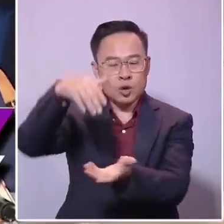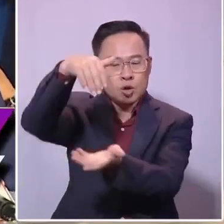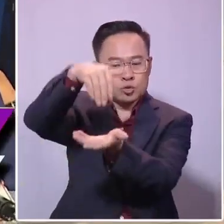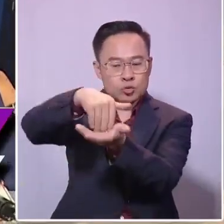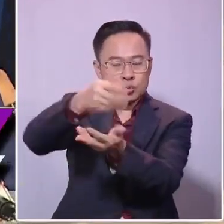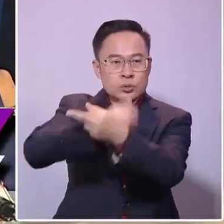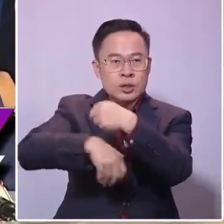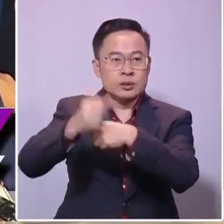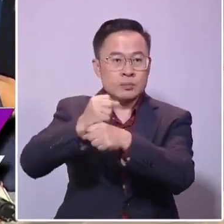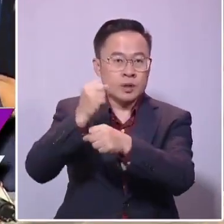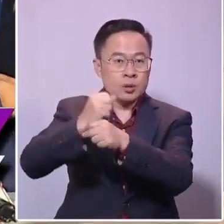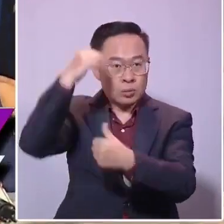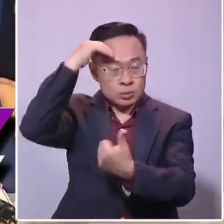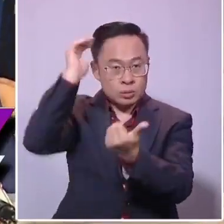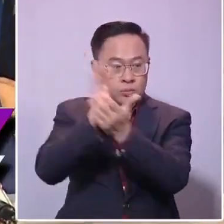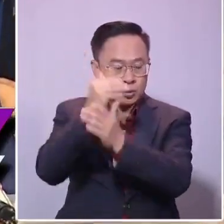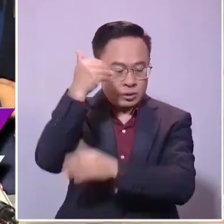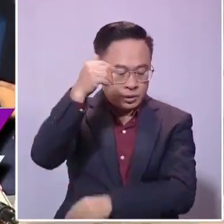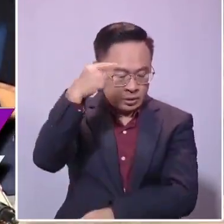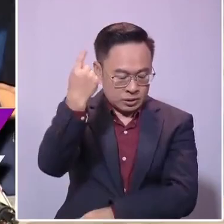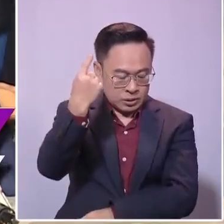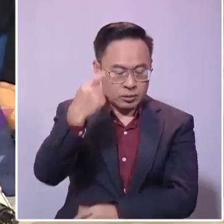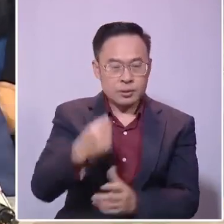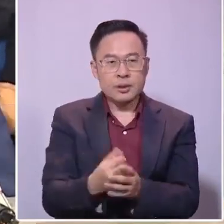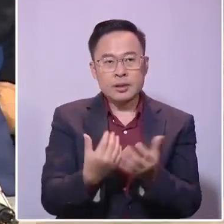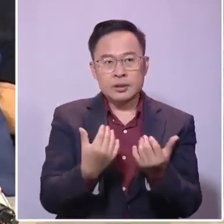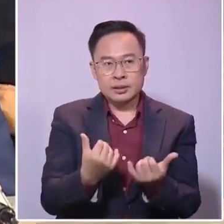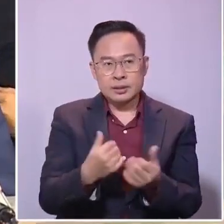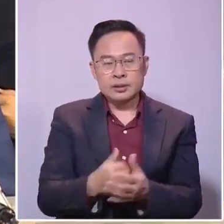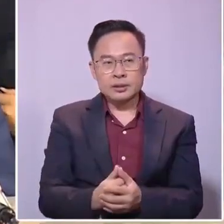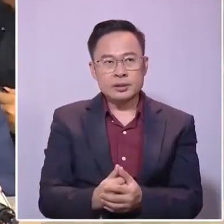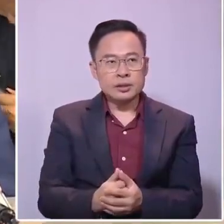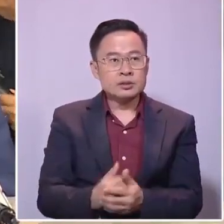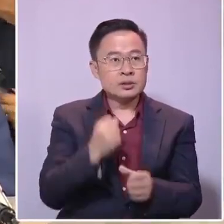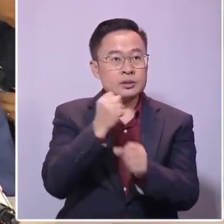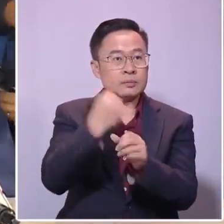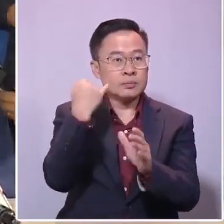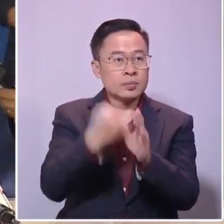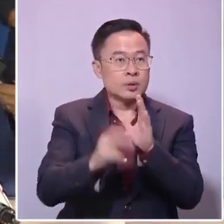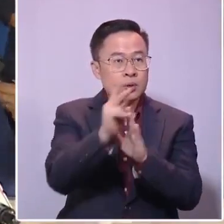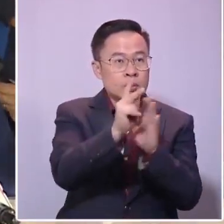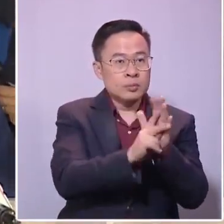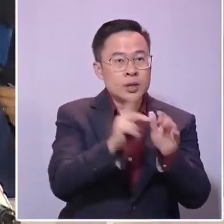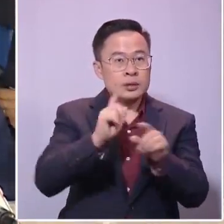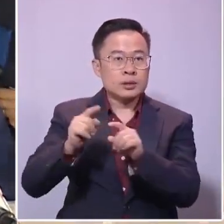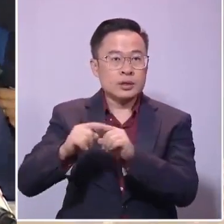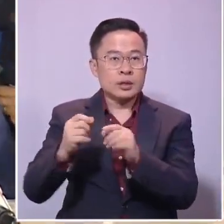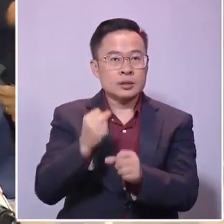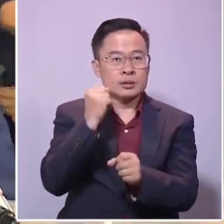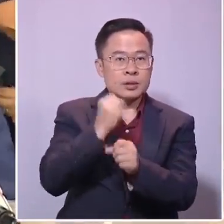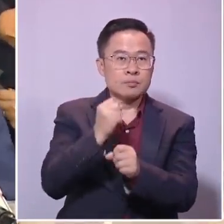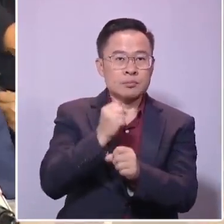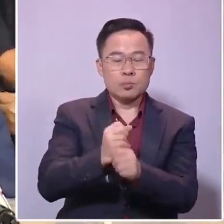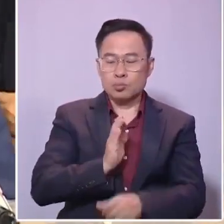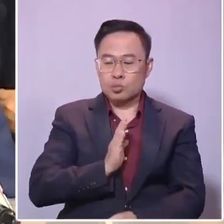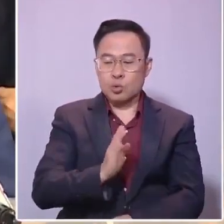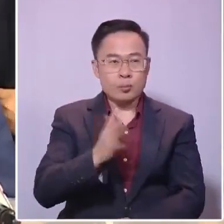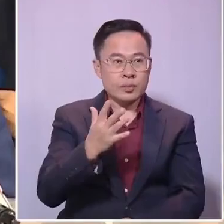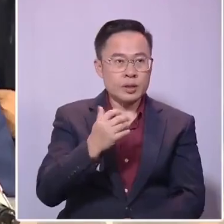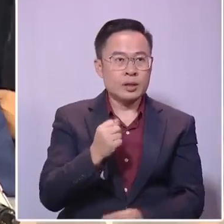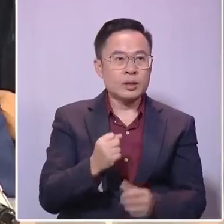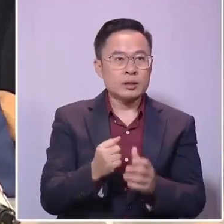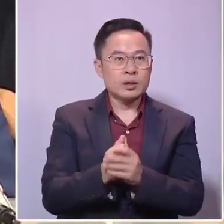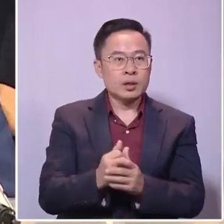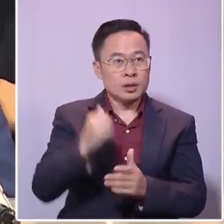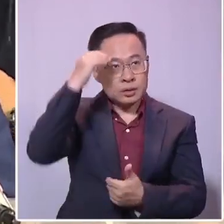ชาติก็ได้รับรายงานว่ากรณีที่ถูกดำเนินคดีในความผิดอาญามีพฤติการที่ไม่เหมาะสมกับเจ้าพนักงาน